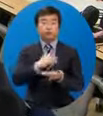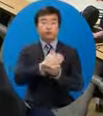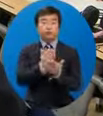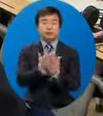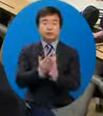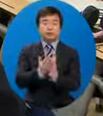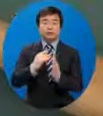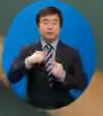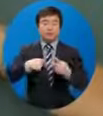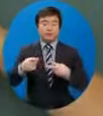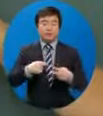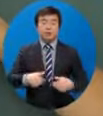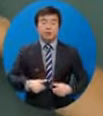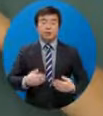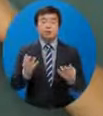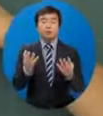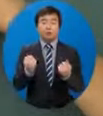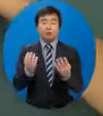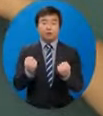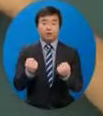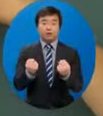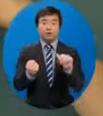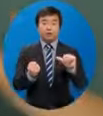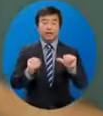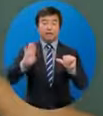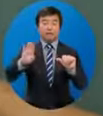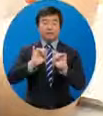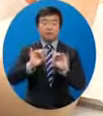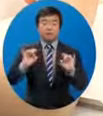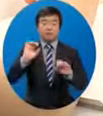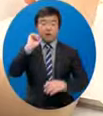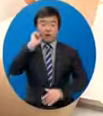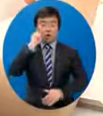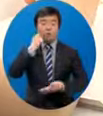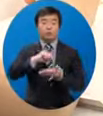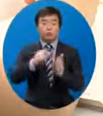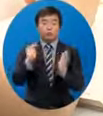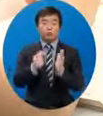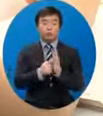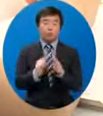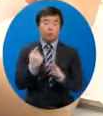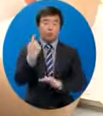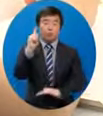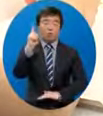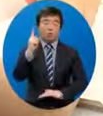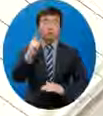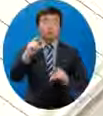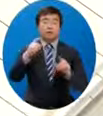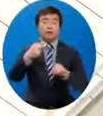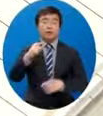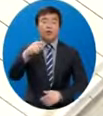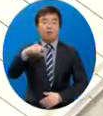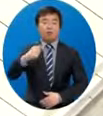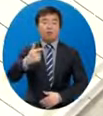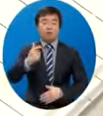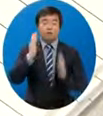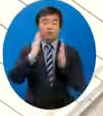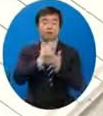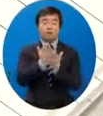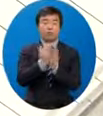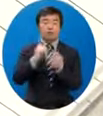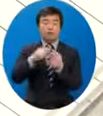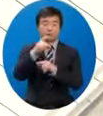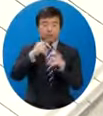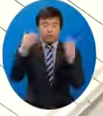합니다. 수학의 경우 유형별로 난도가 높은 단원에 대한 대비가 필요합니다. A형은